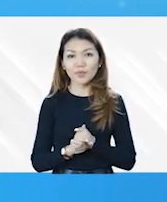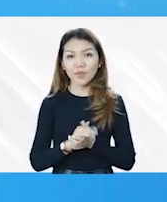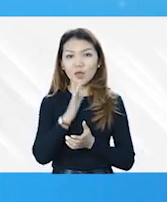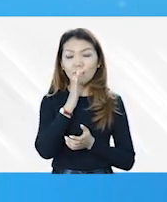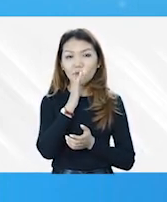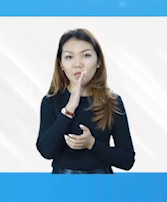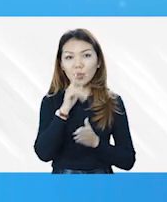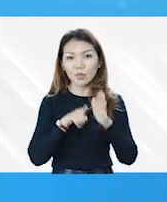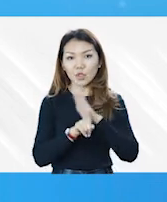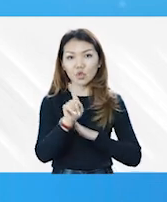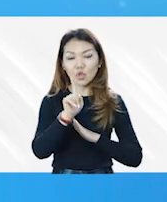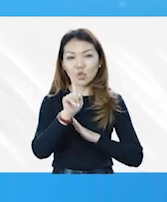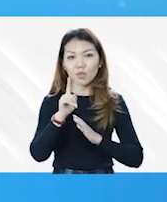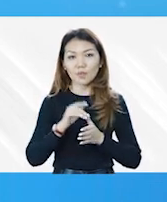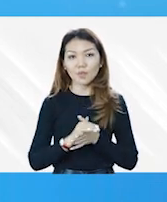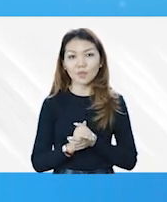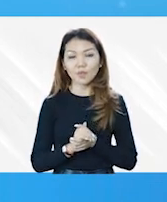Время пошло.